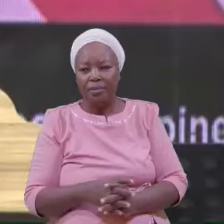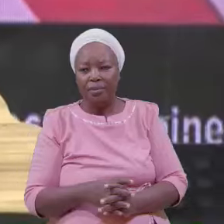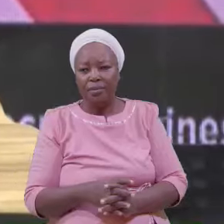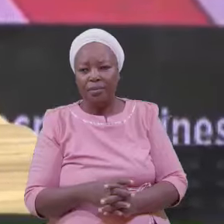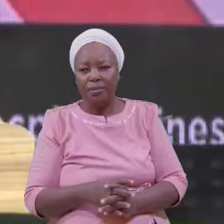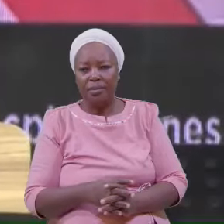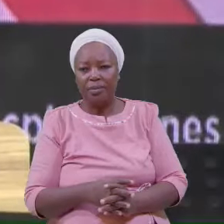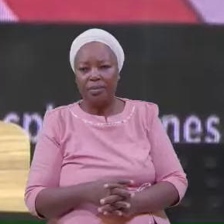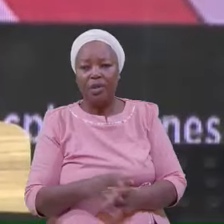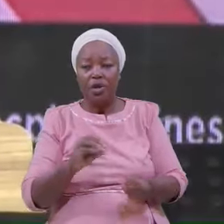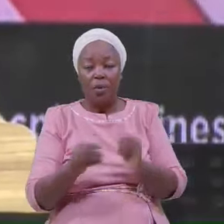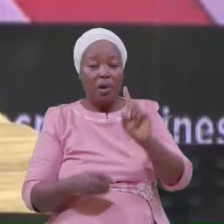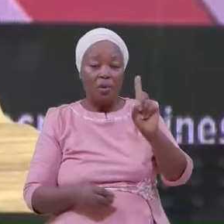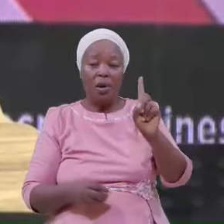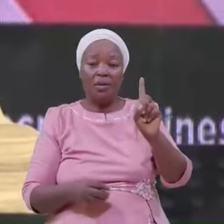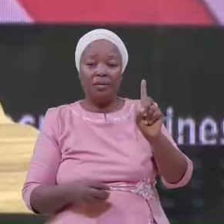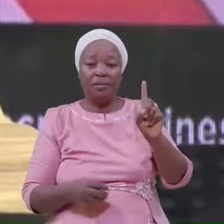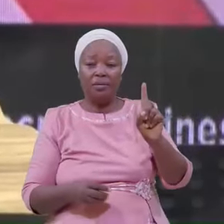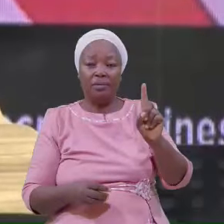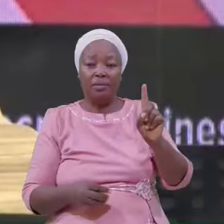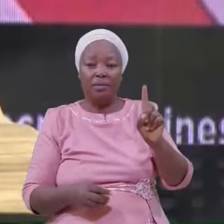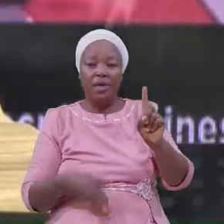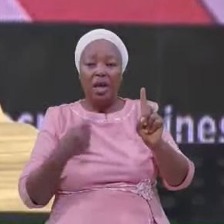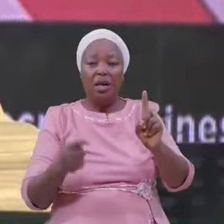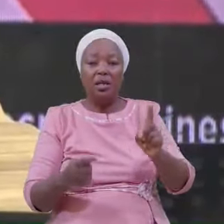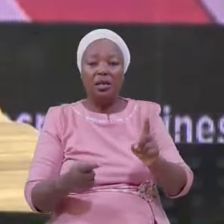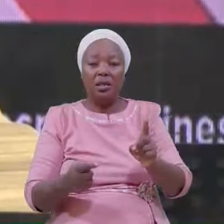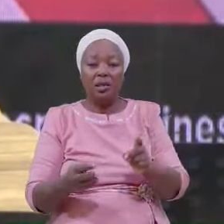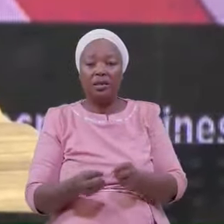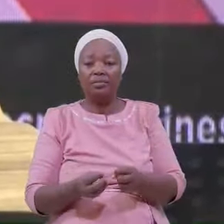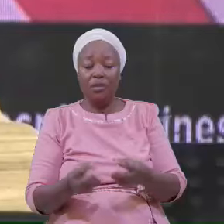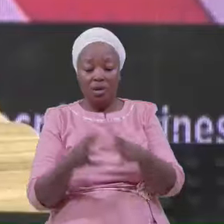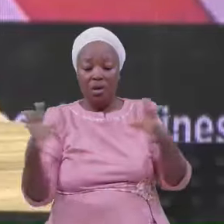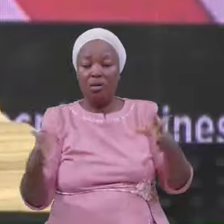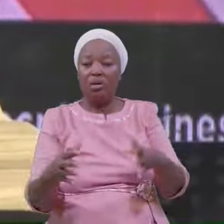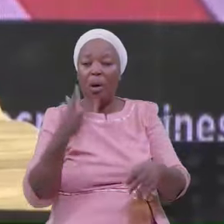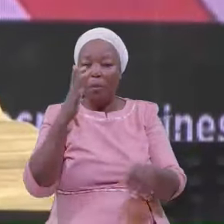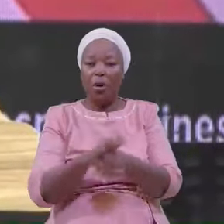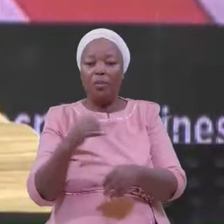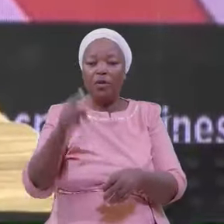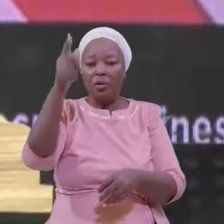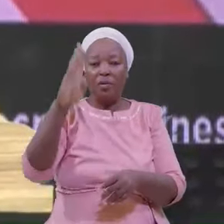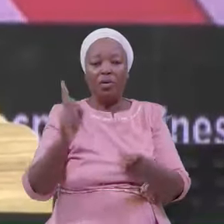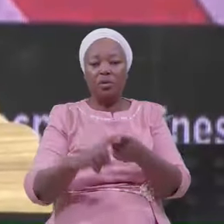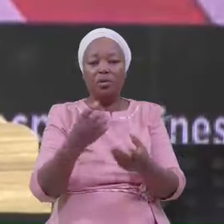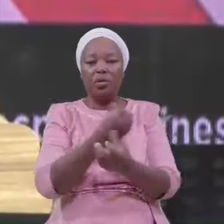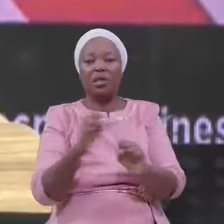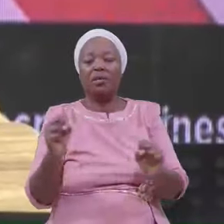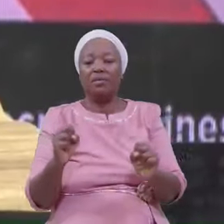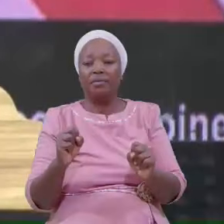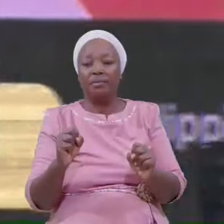Number one, isa, the generous promise of God to save. Ang pangako ng Diyos